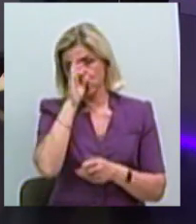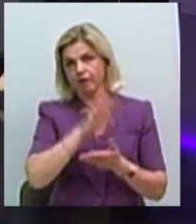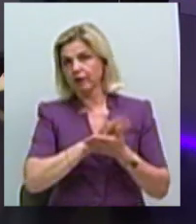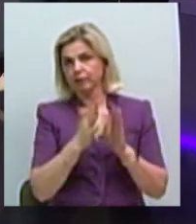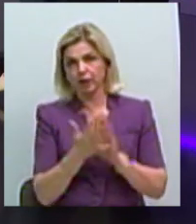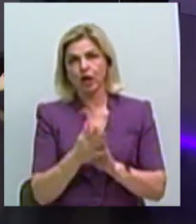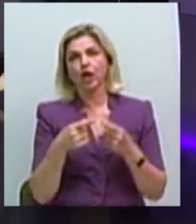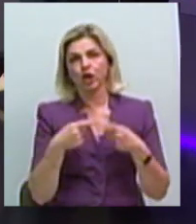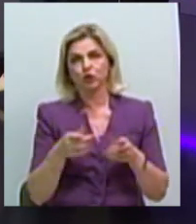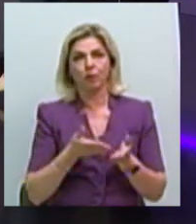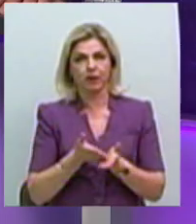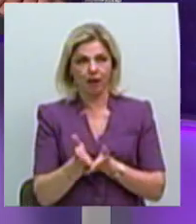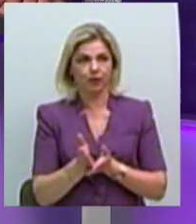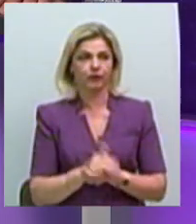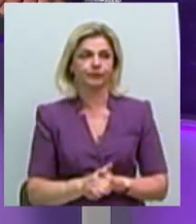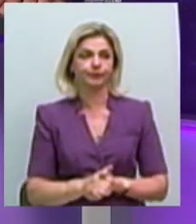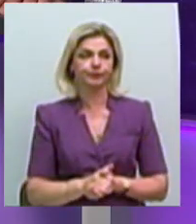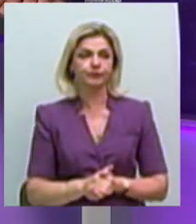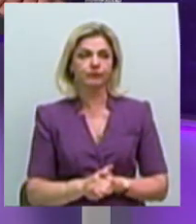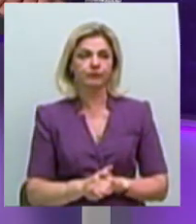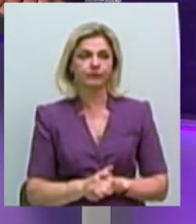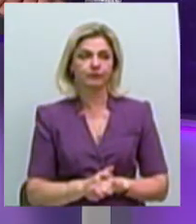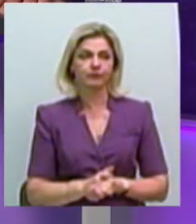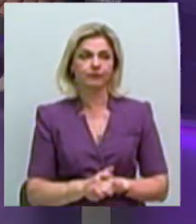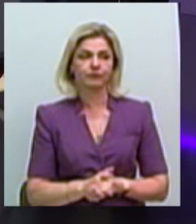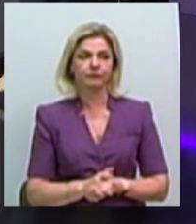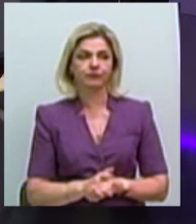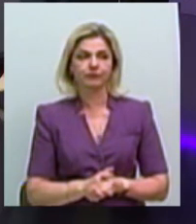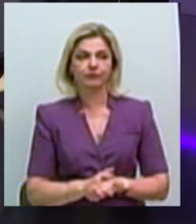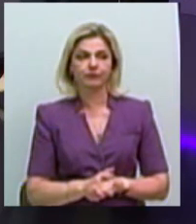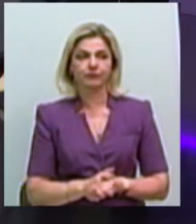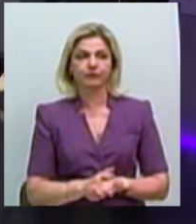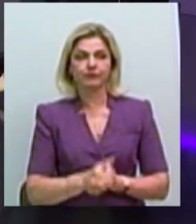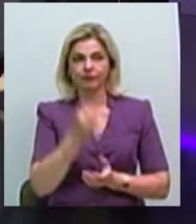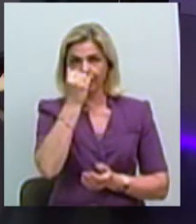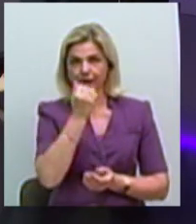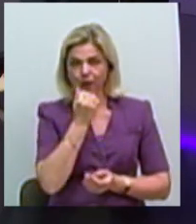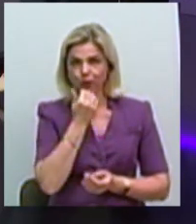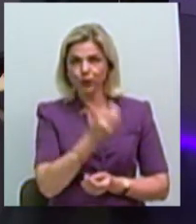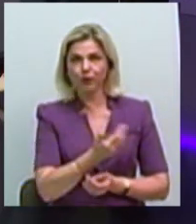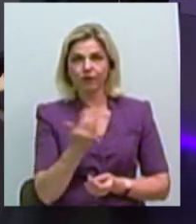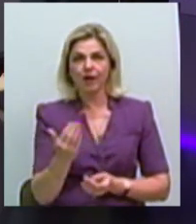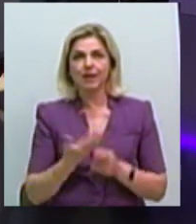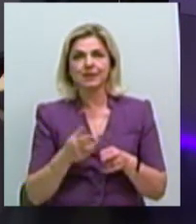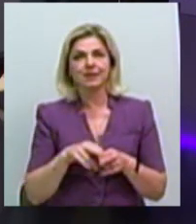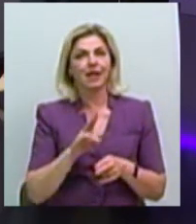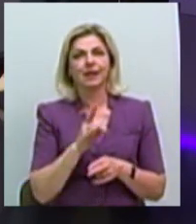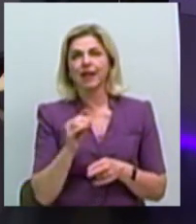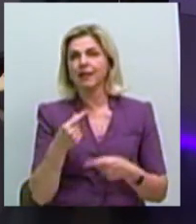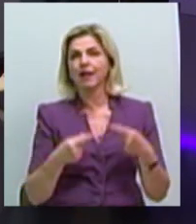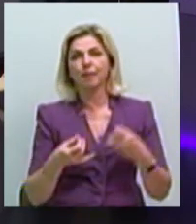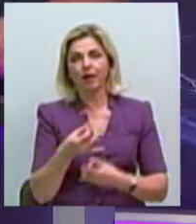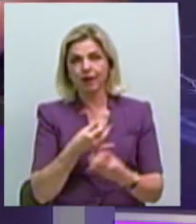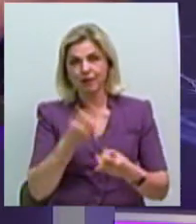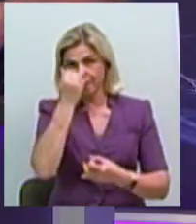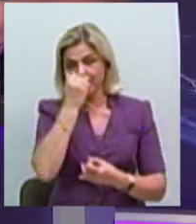не хочу. Тобто люди зараз в СІЗО вже сідати не будуть. Дякую. Дякую, Геннадій. Дякую, Руслане. Це не дебати, трошки інший формат. Добре, дякую за те,